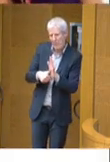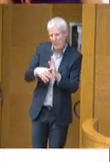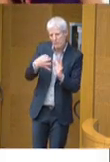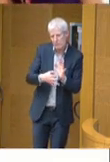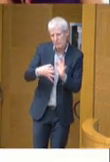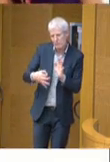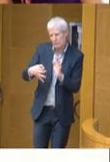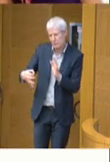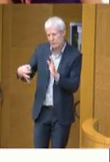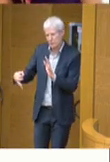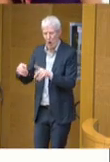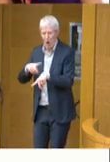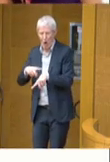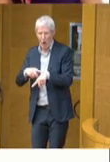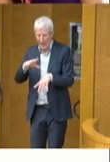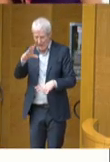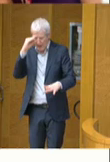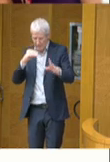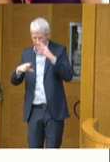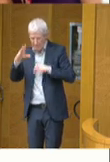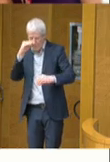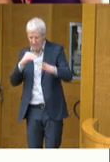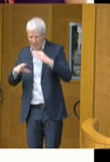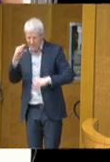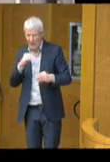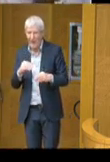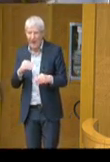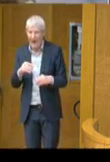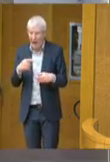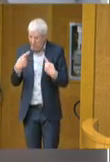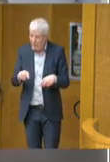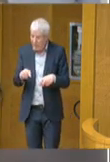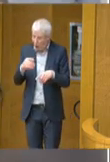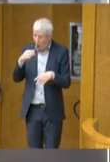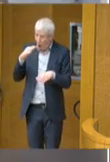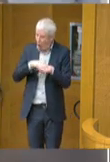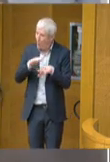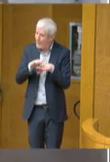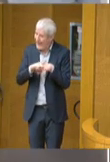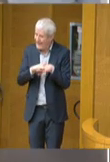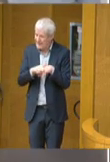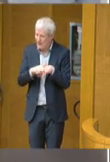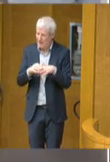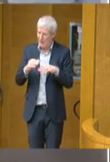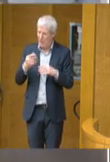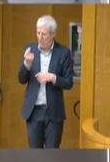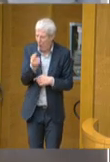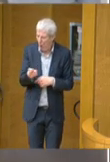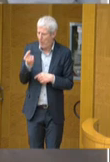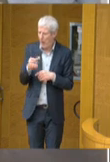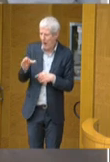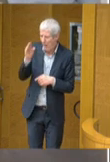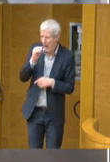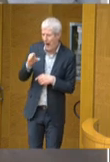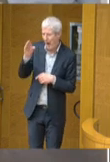più adeguata al loro apprendimento significativo. Tali competenze poi, strutturate e